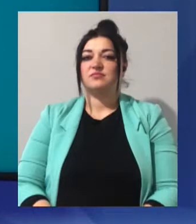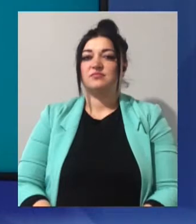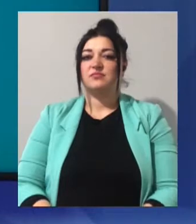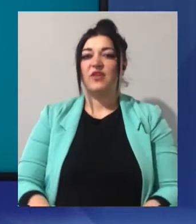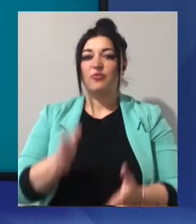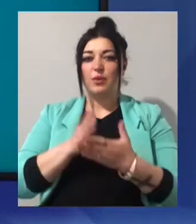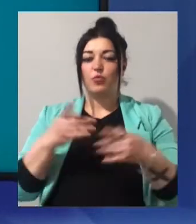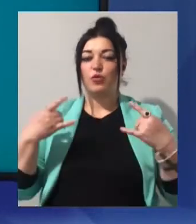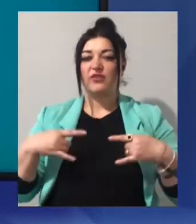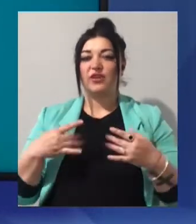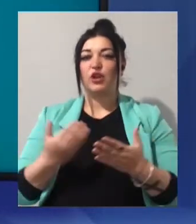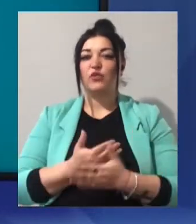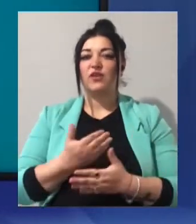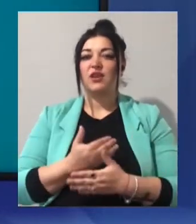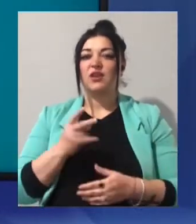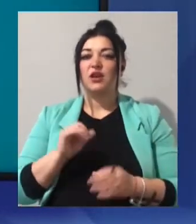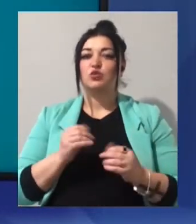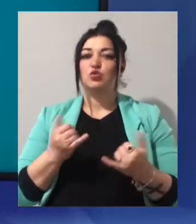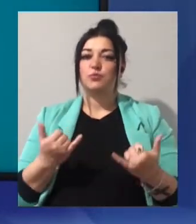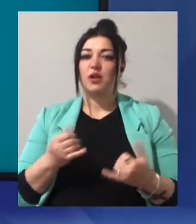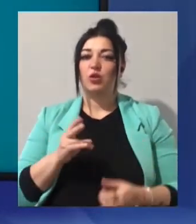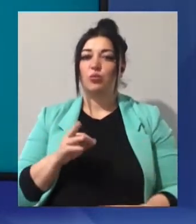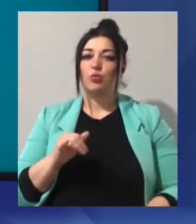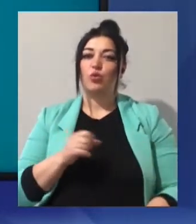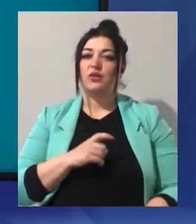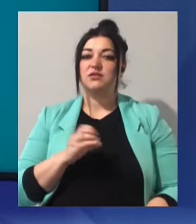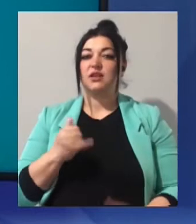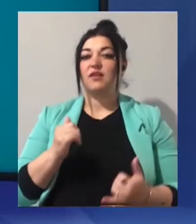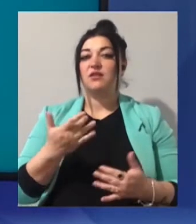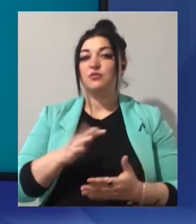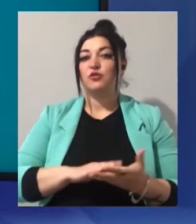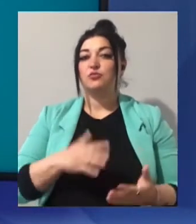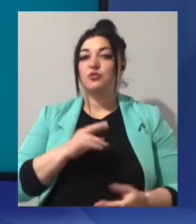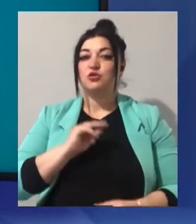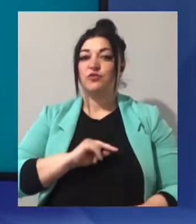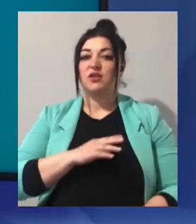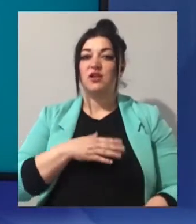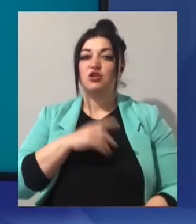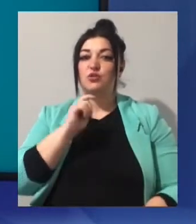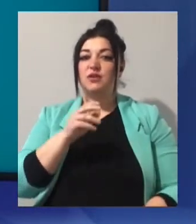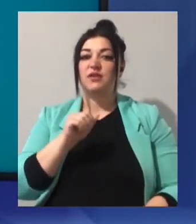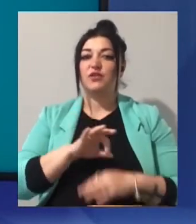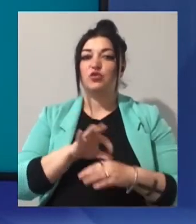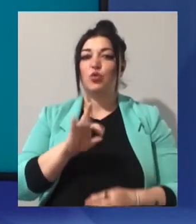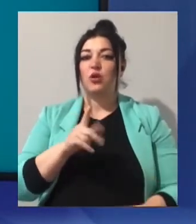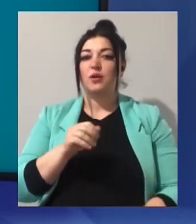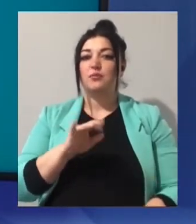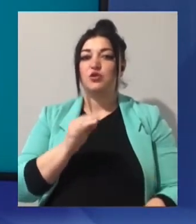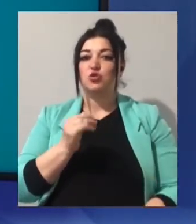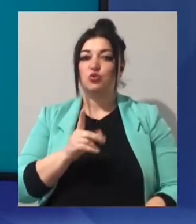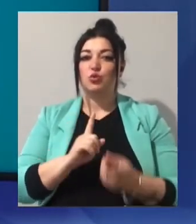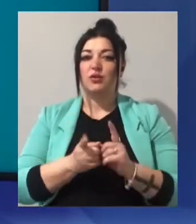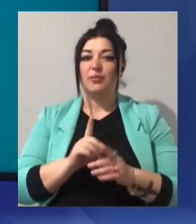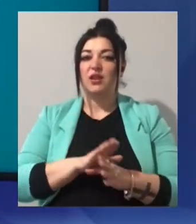прямому ефірі новини на Суспільному Одеса. Для вас продовжують працювати наші кореспонденти та ведуча Ольга Міщук. Сурдопереклад